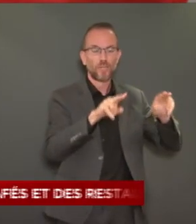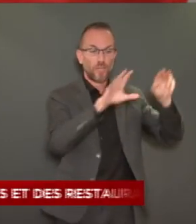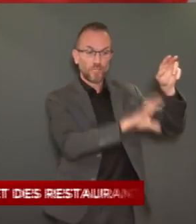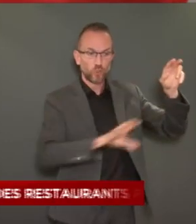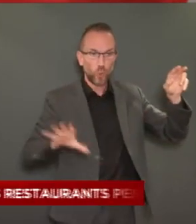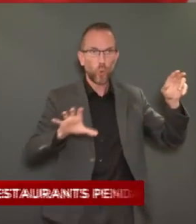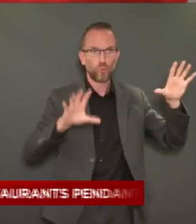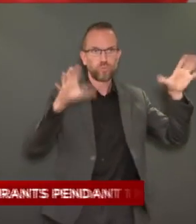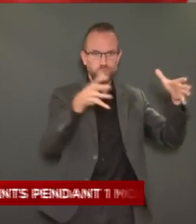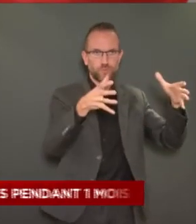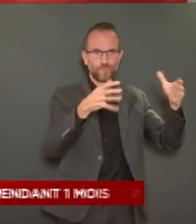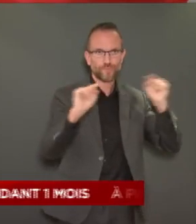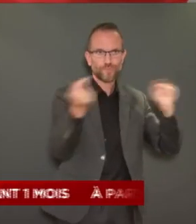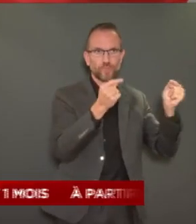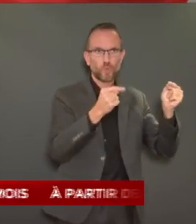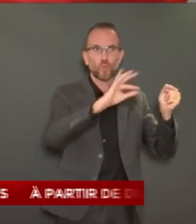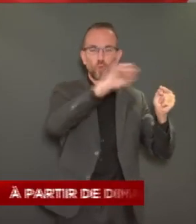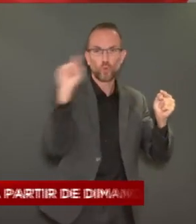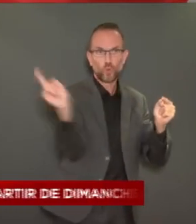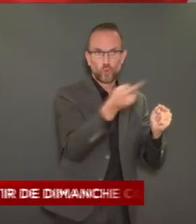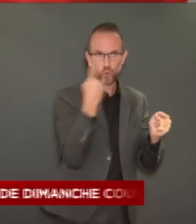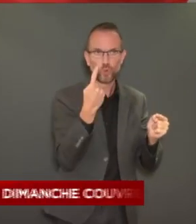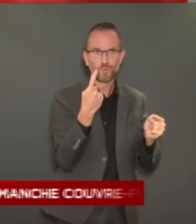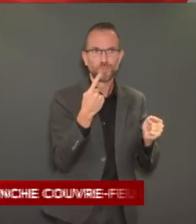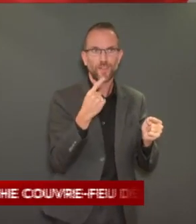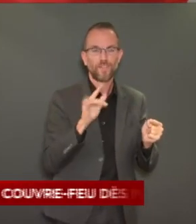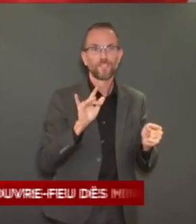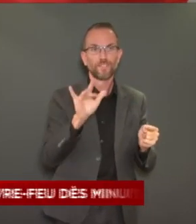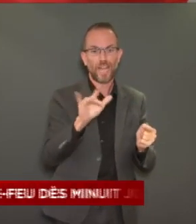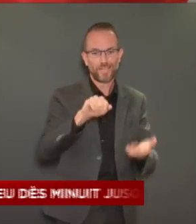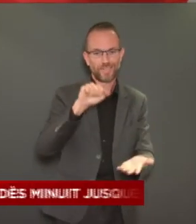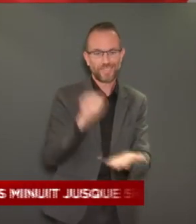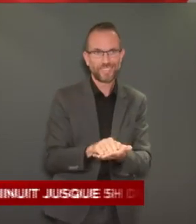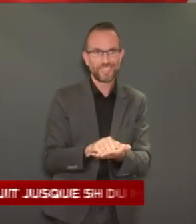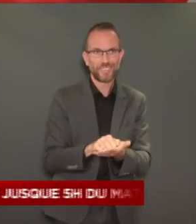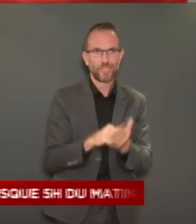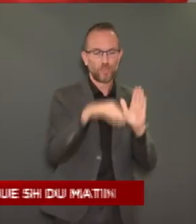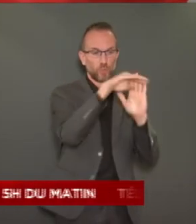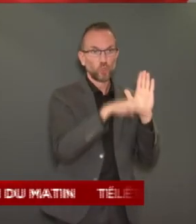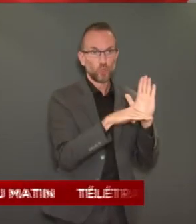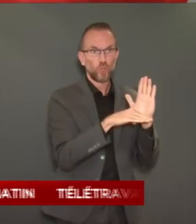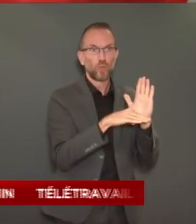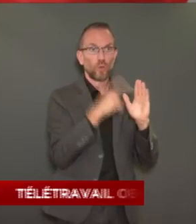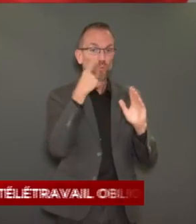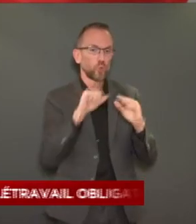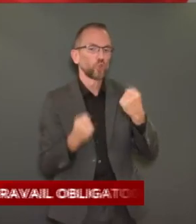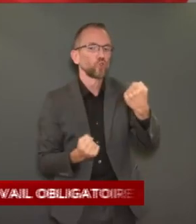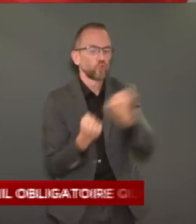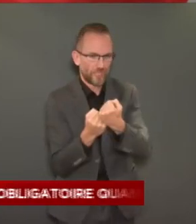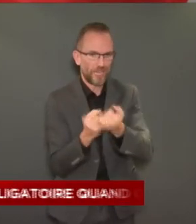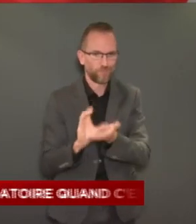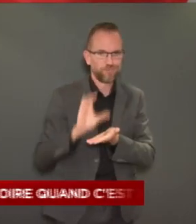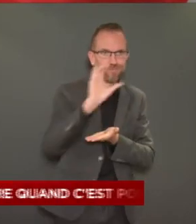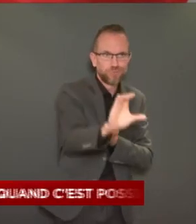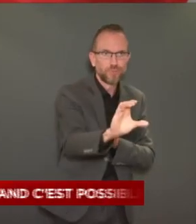fédéral, vont prendre des mesures significatives de soutien économique pour les cafés et